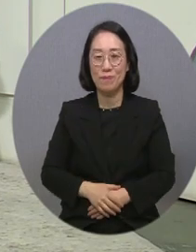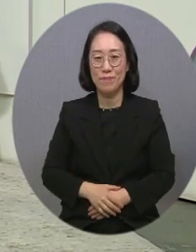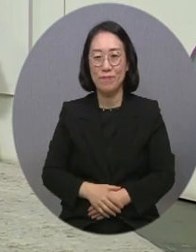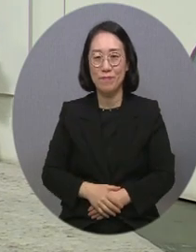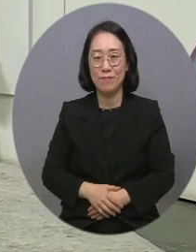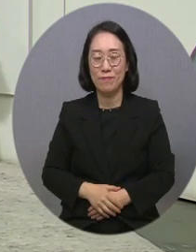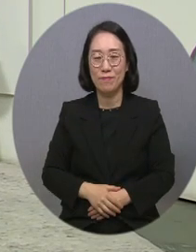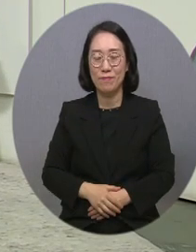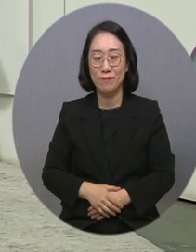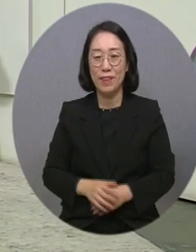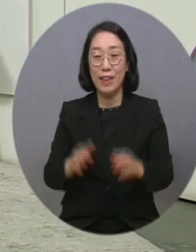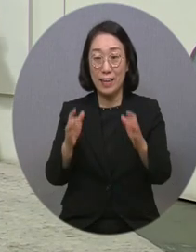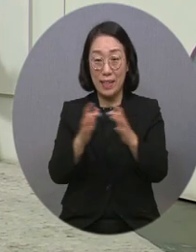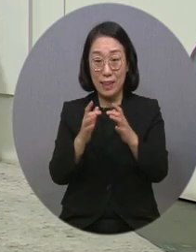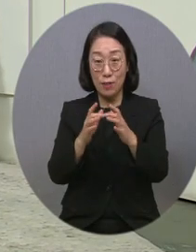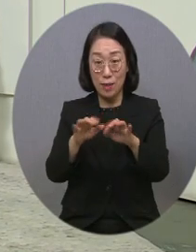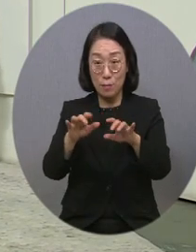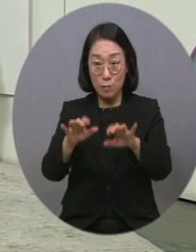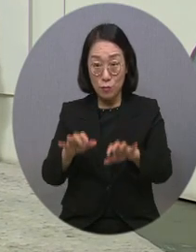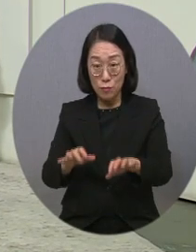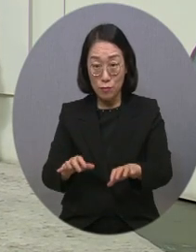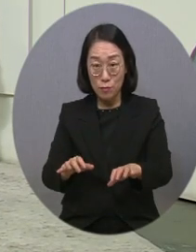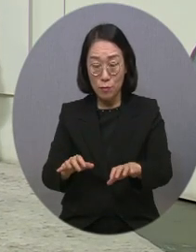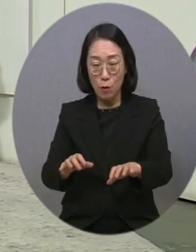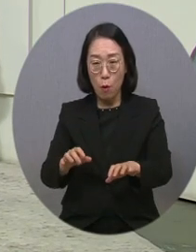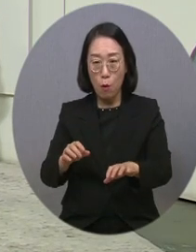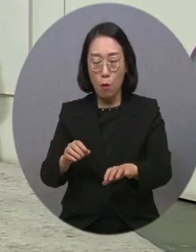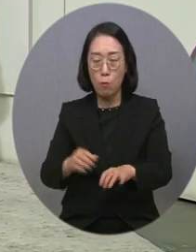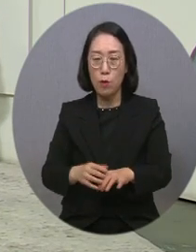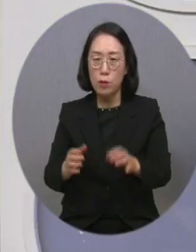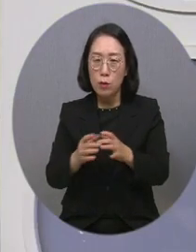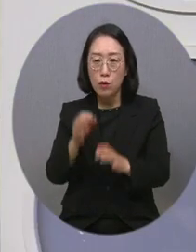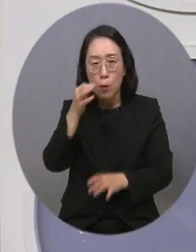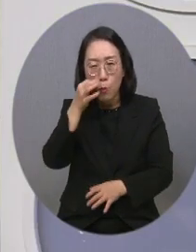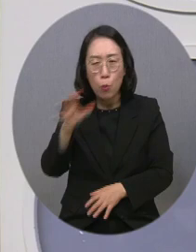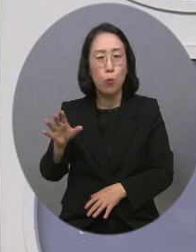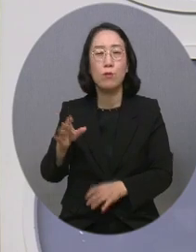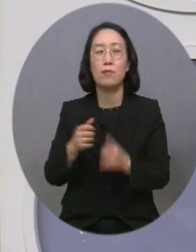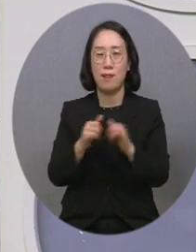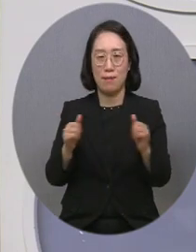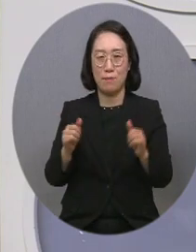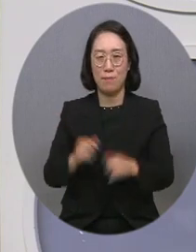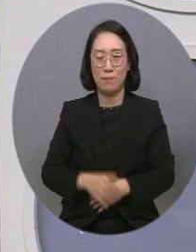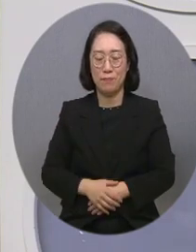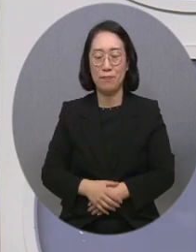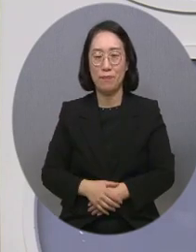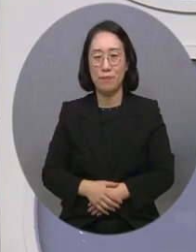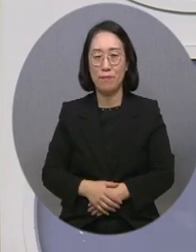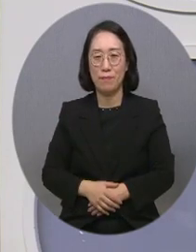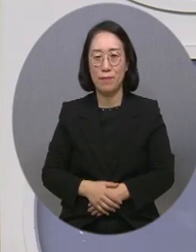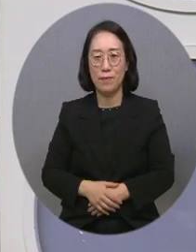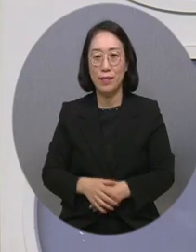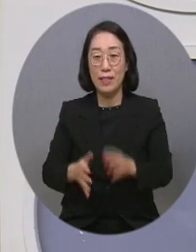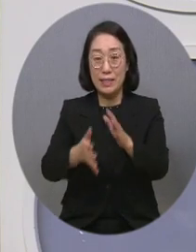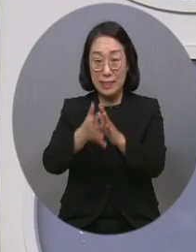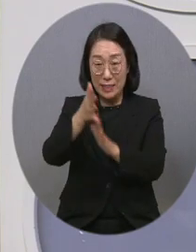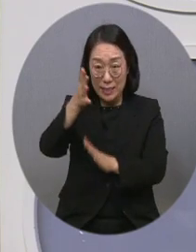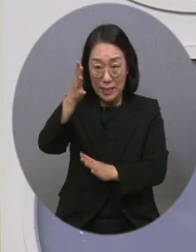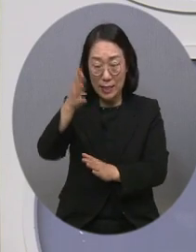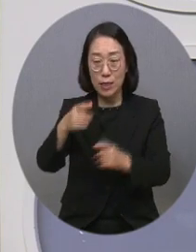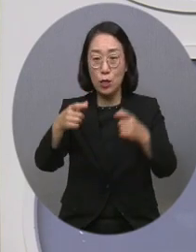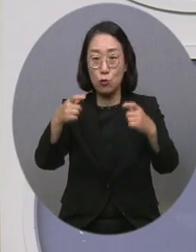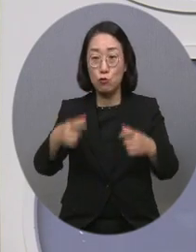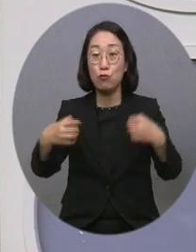저희 홈페이지 오면 이제 그 이제 계좌번호가 홈페이지를 못 들어갈 못 들어가니 그러면 이제 예를 들어서 시